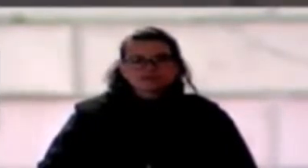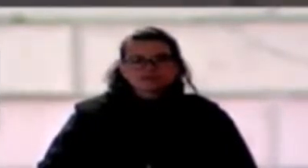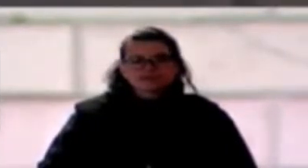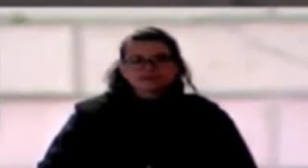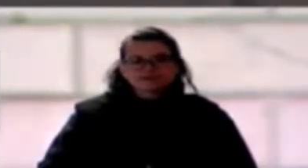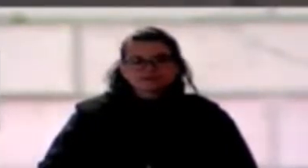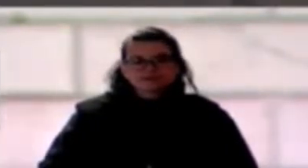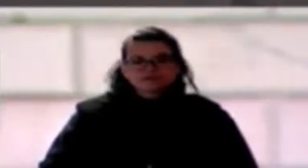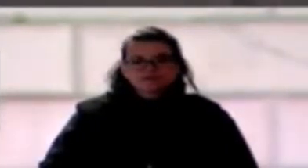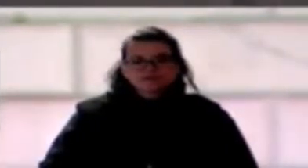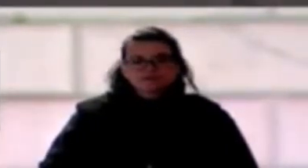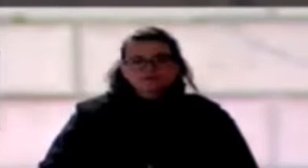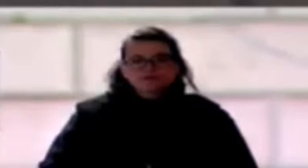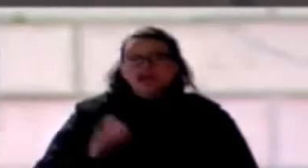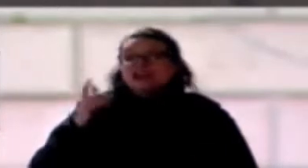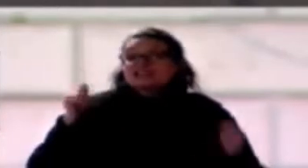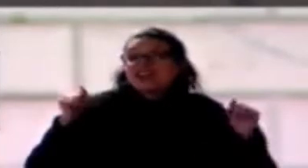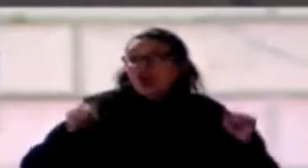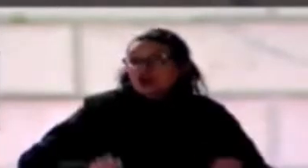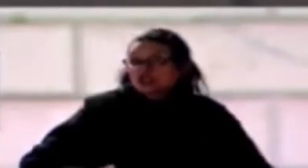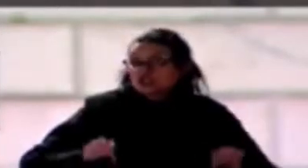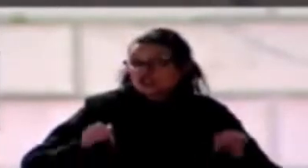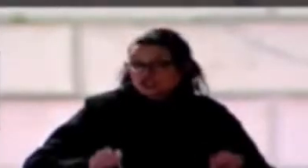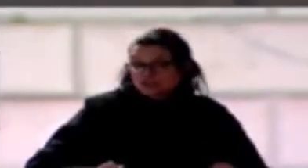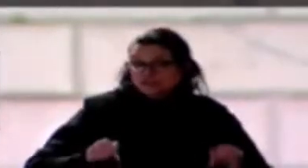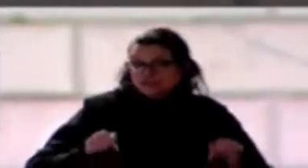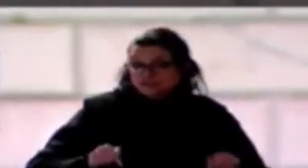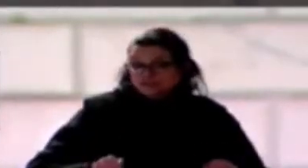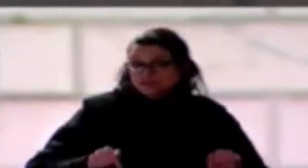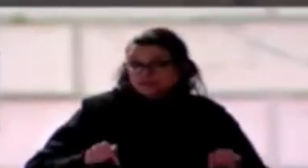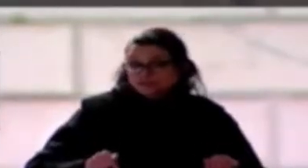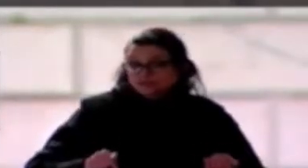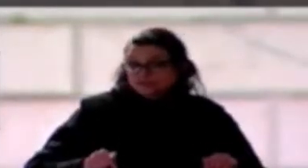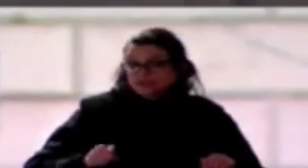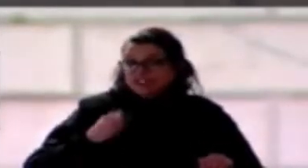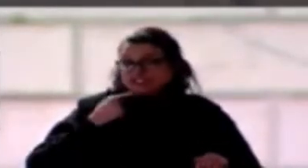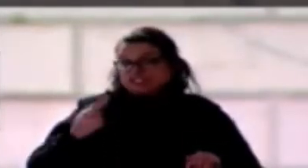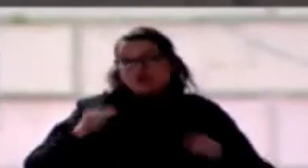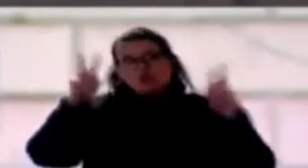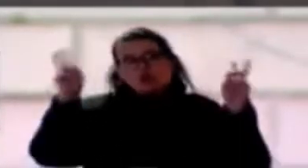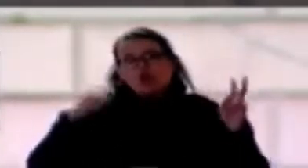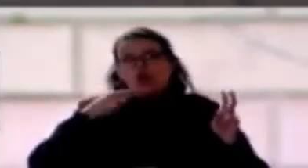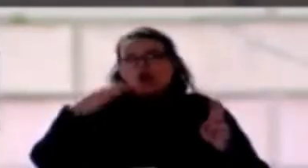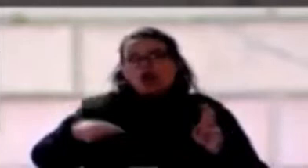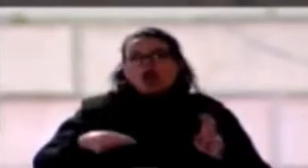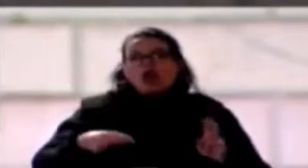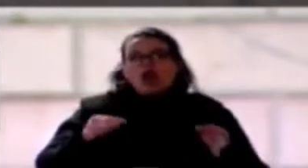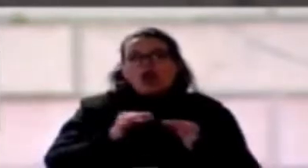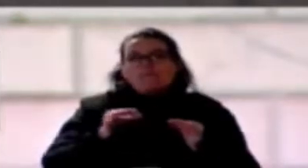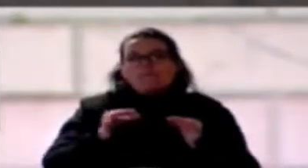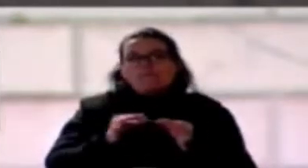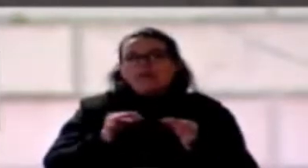Se oggi si porta avanti, ed è quello che chiamano patto del Nazareno, che non è altro che